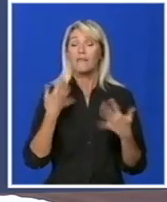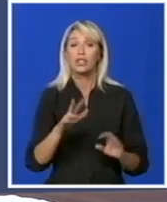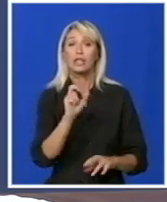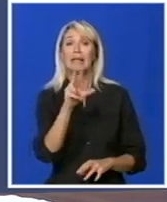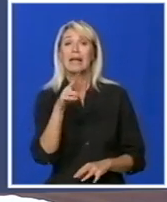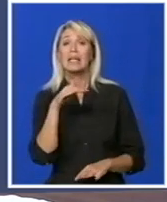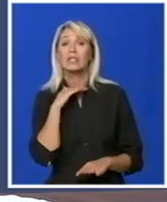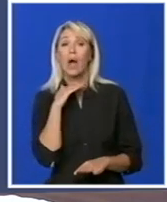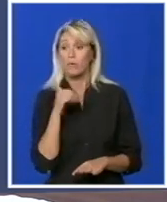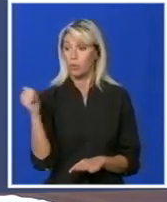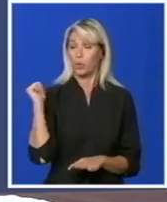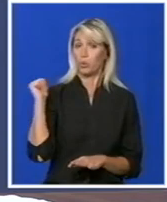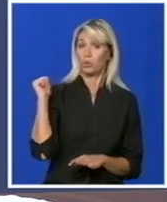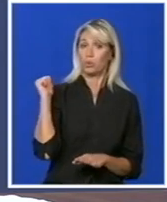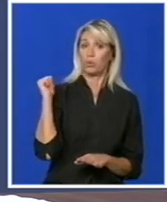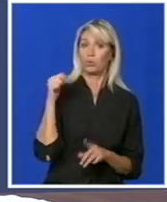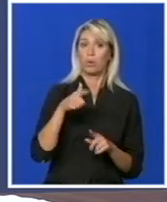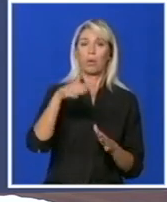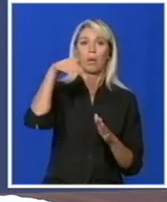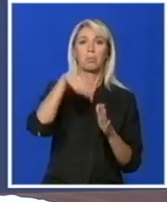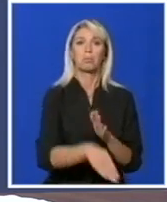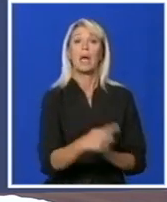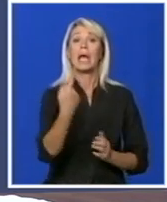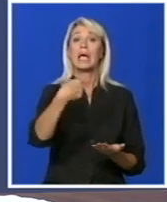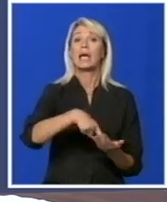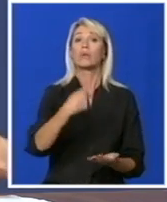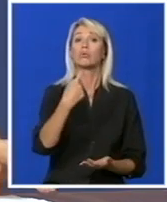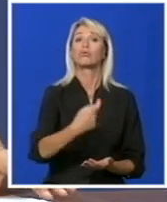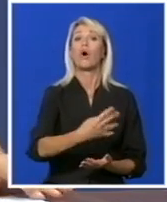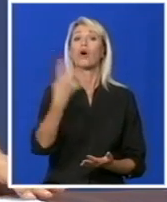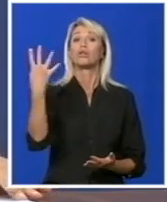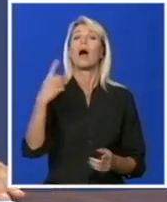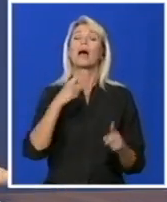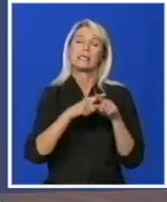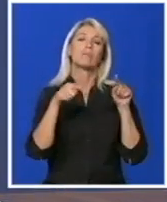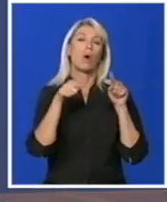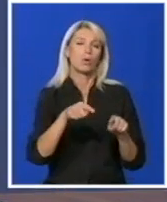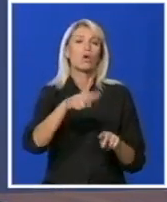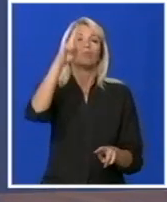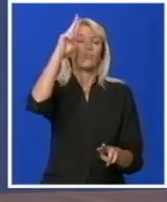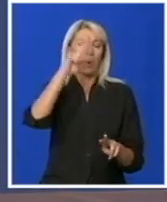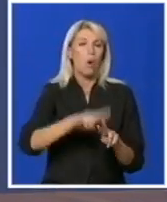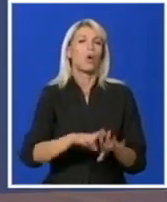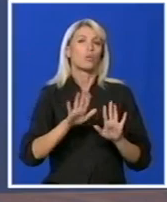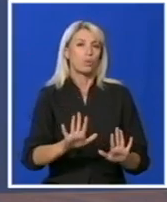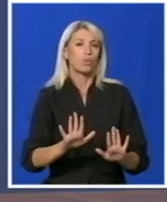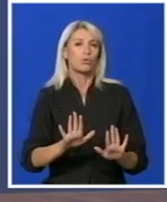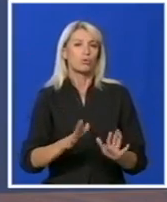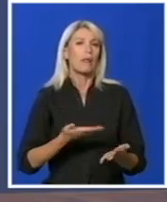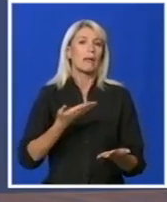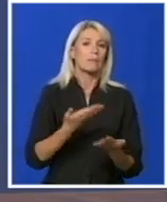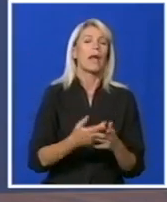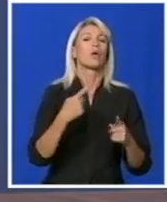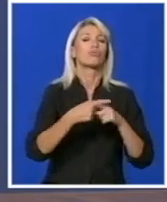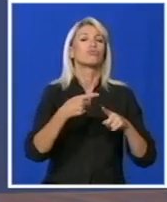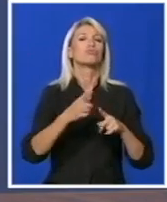avgusta, znači juče, je to palo na 1104. I zato smo se odlučili da predložimo, i tako je krizni štab to